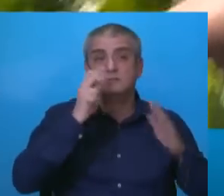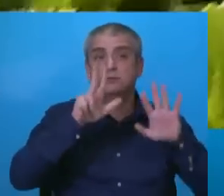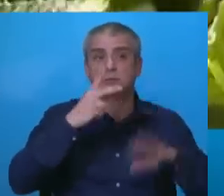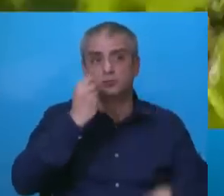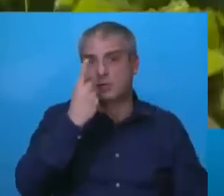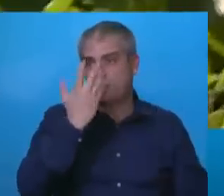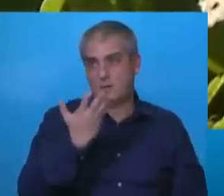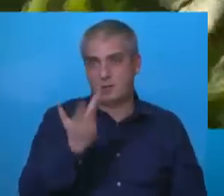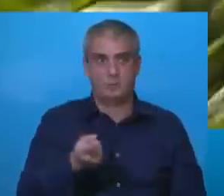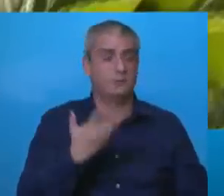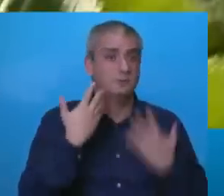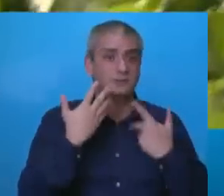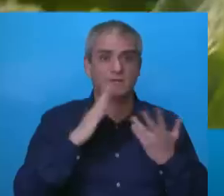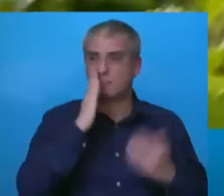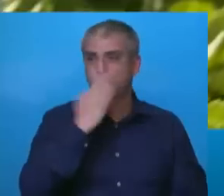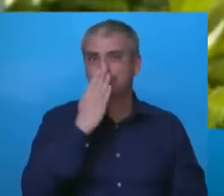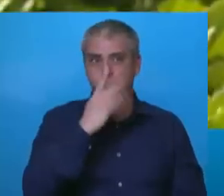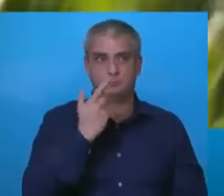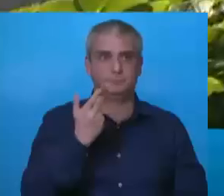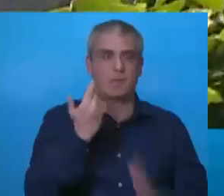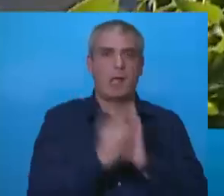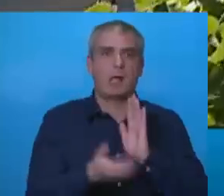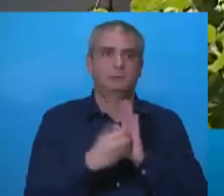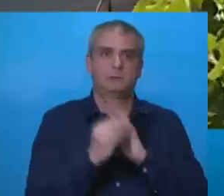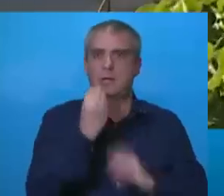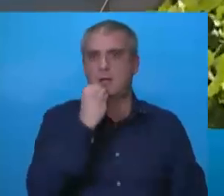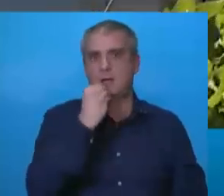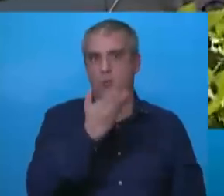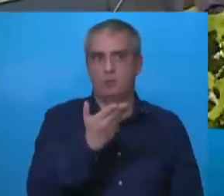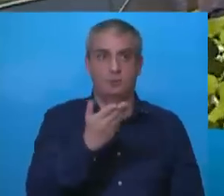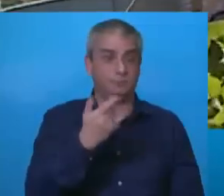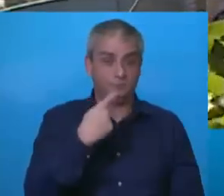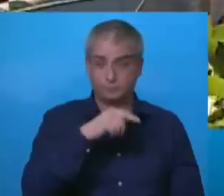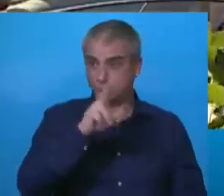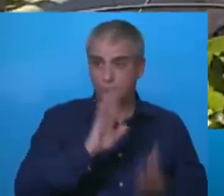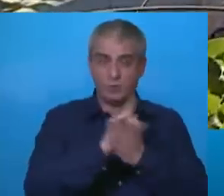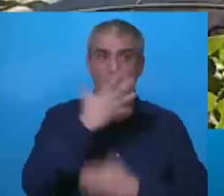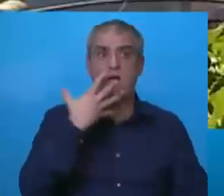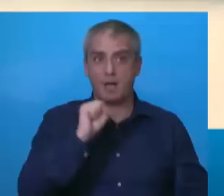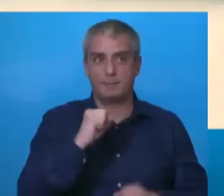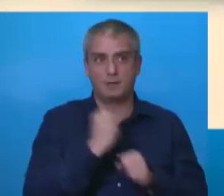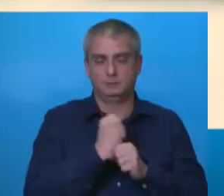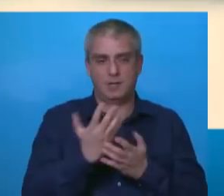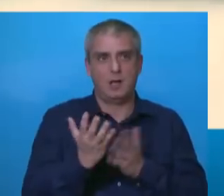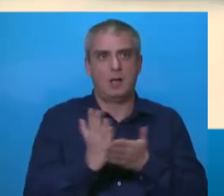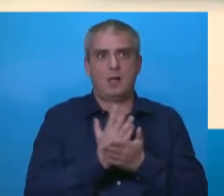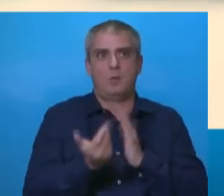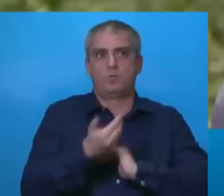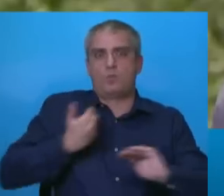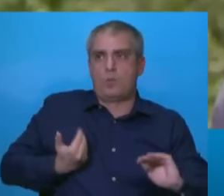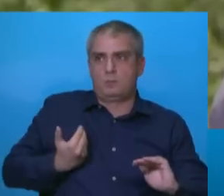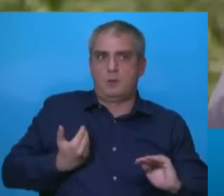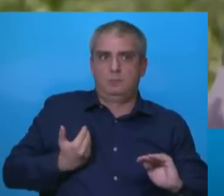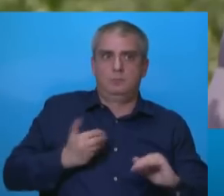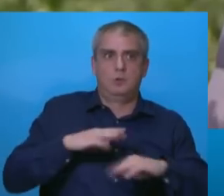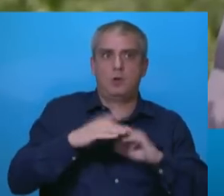לקילו. מזג האוויר ההפכפך הוביל למחסור בפרי האדום. נובמבר החם, גרם להבשלה מוקדמת. כל